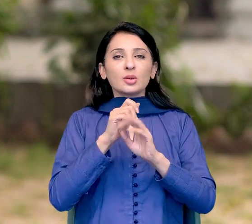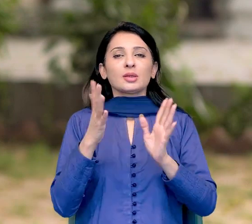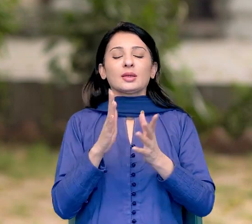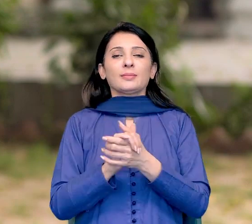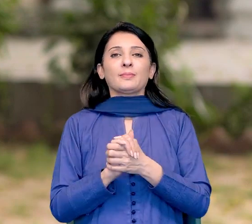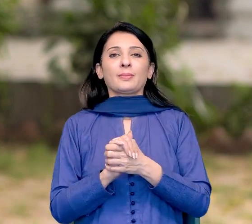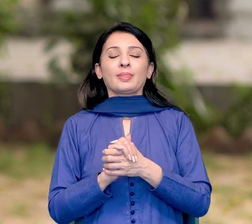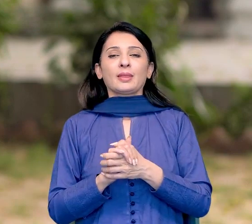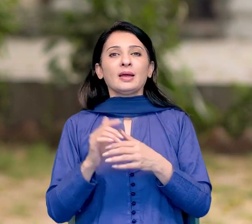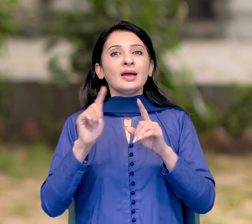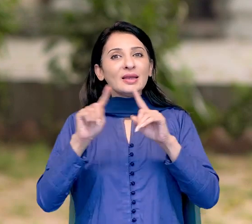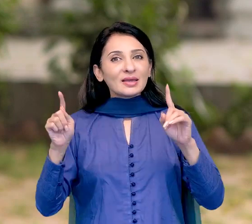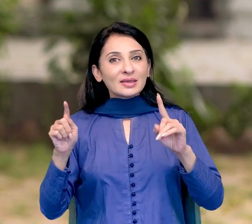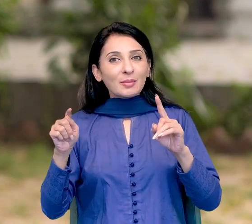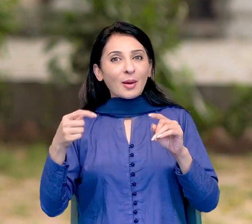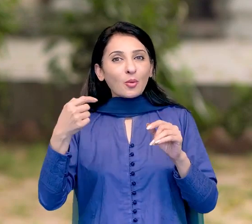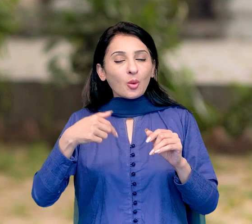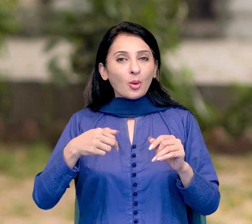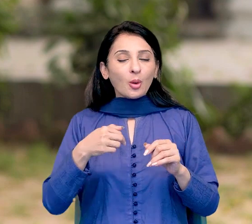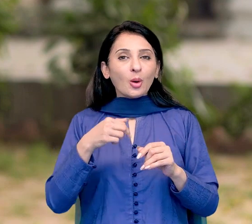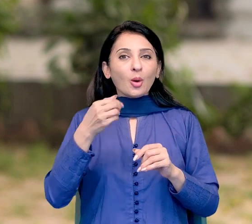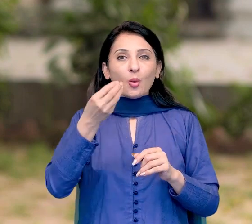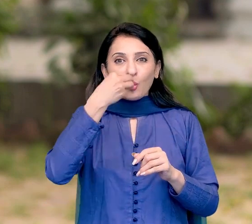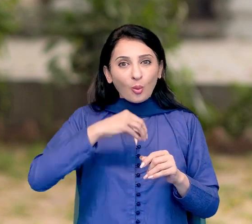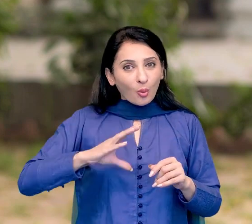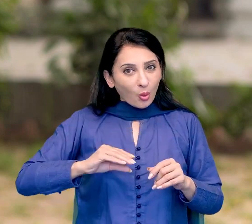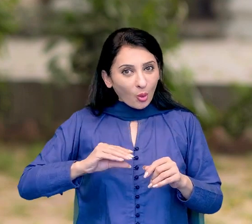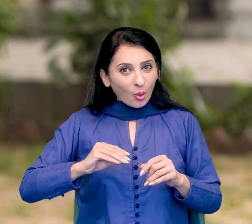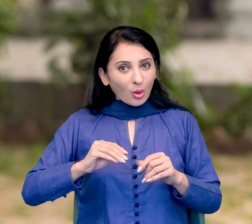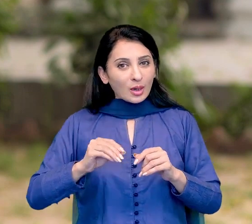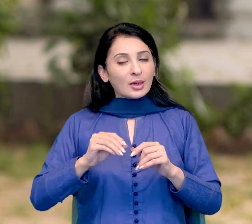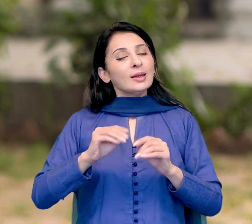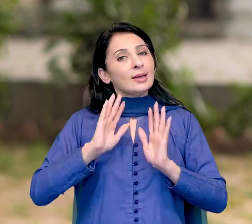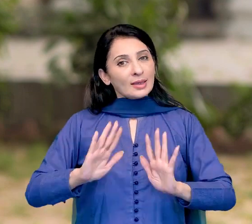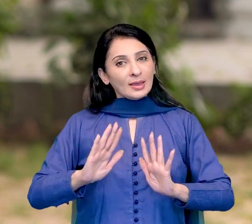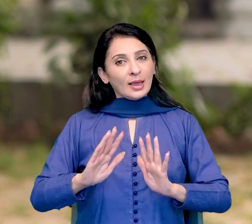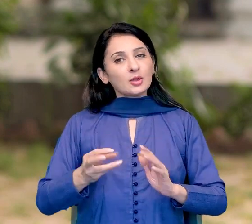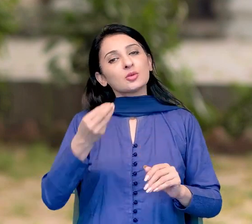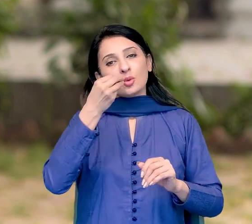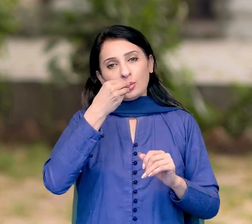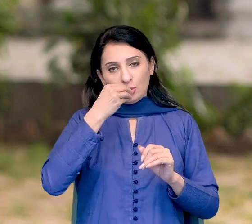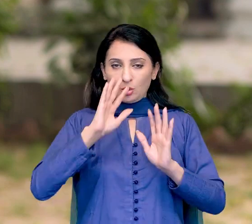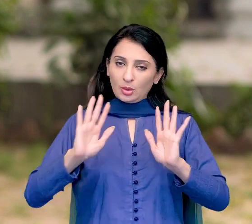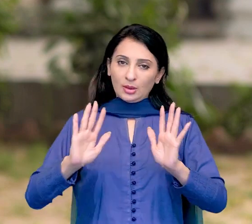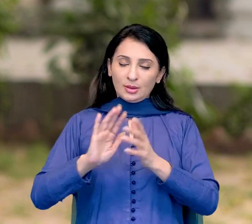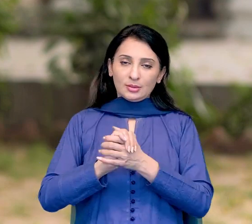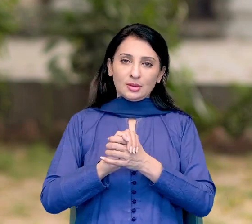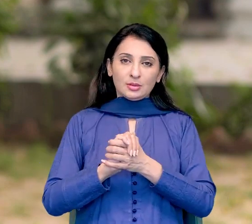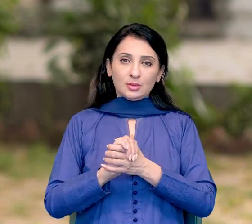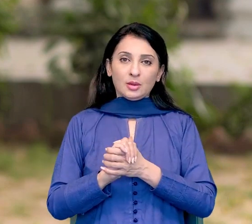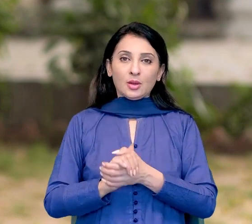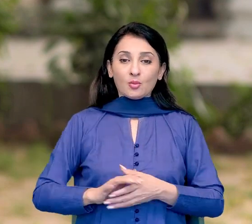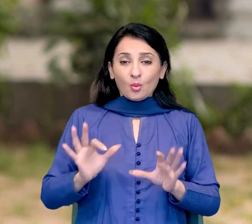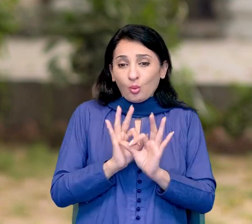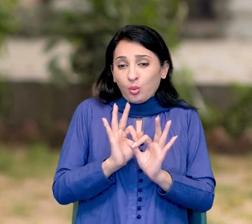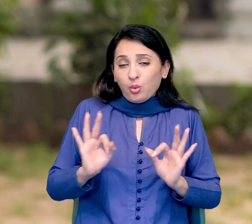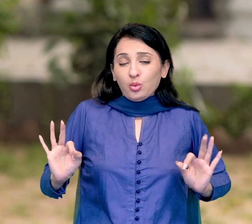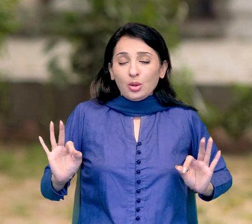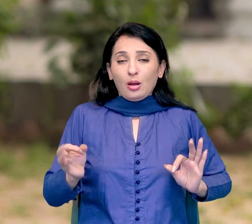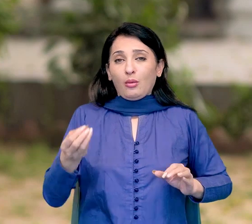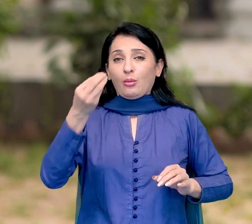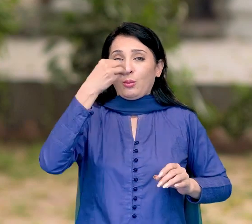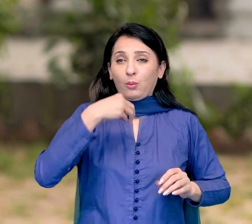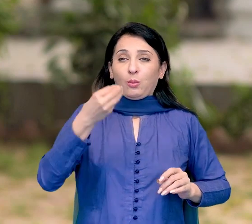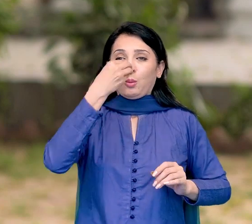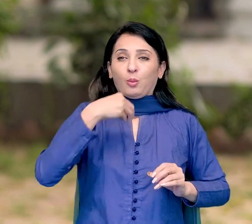کھا رہے ہیں, are you physically hungry? And then you stop eating when your physical hunger is met. You don't have to be full, you don't